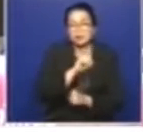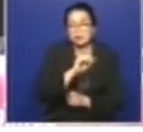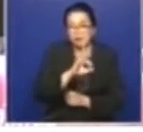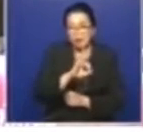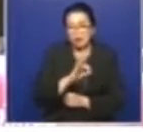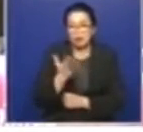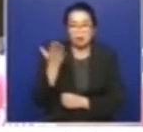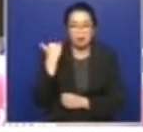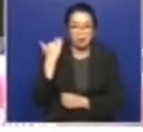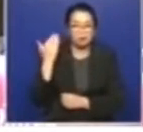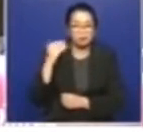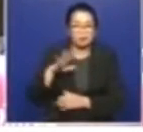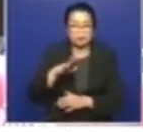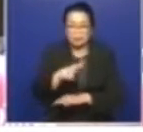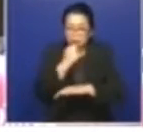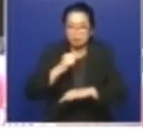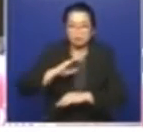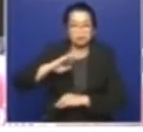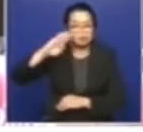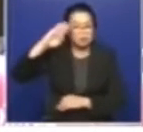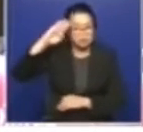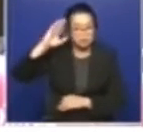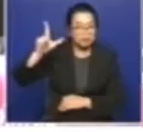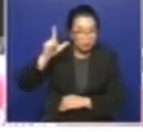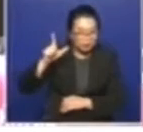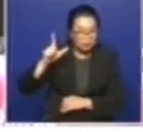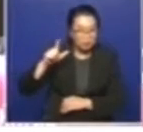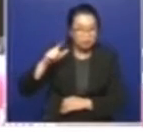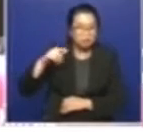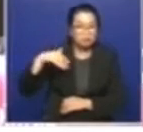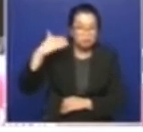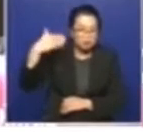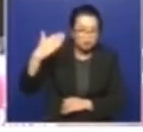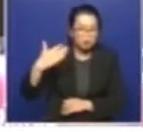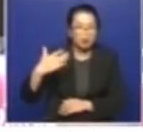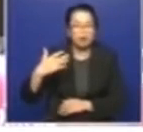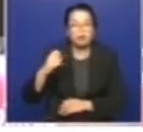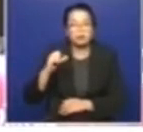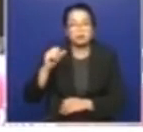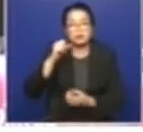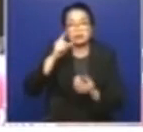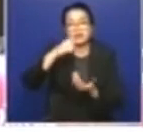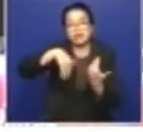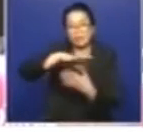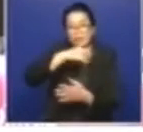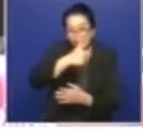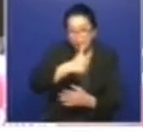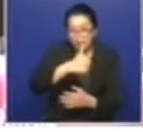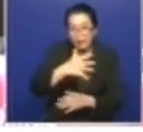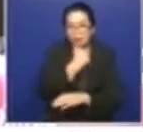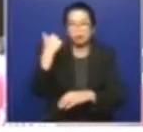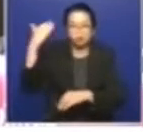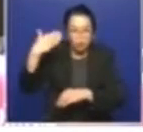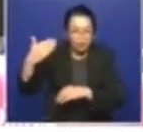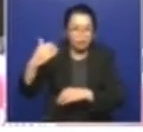ดีสุดท้ายก็เหี่ยวจะตายตอนท่านยึดปี57เศรษฐกิจก็ยังดี